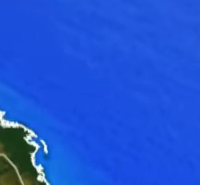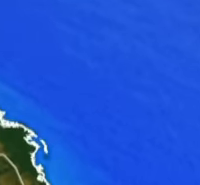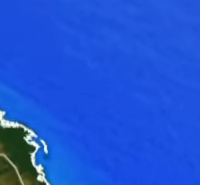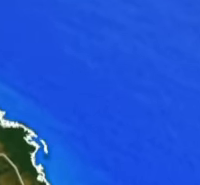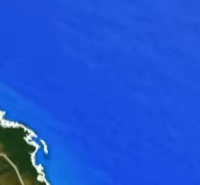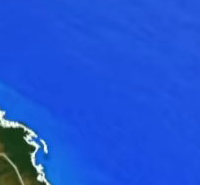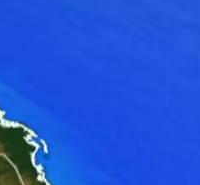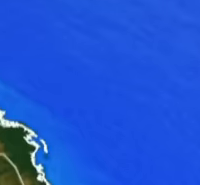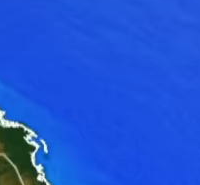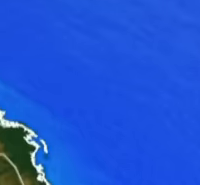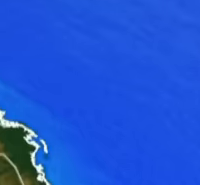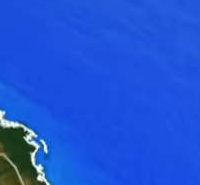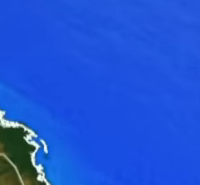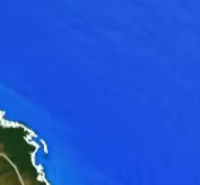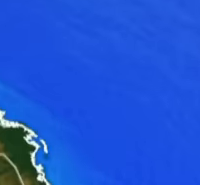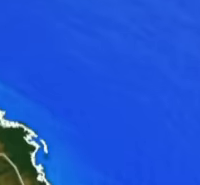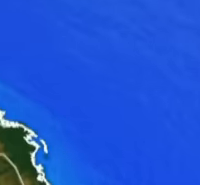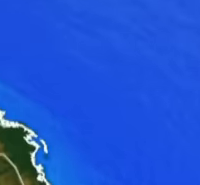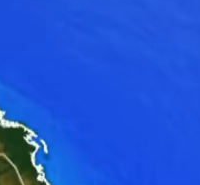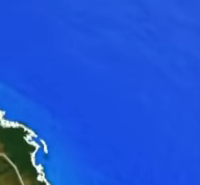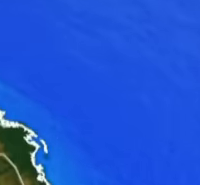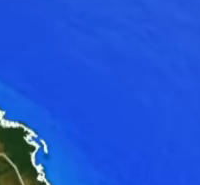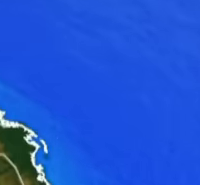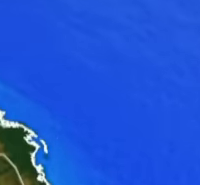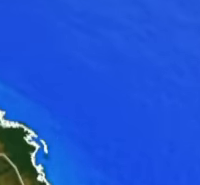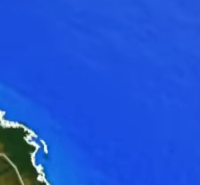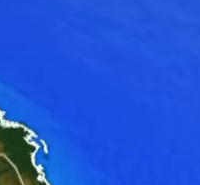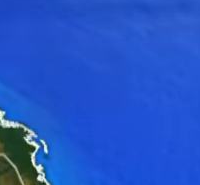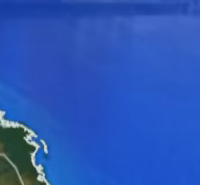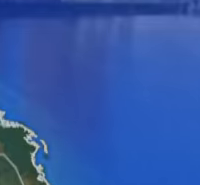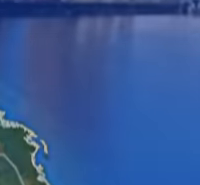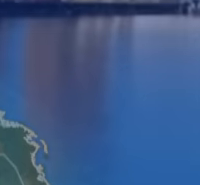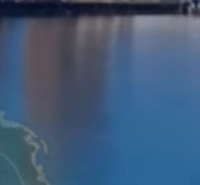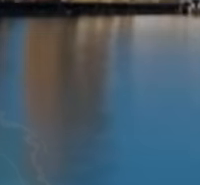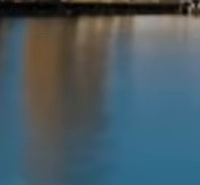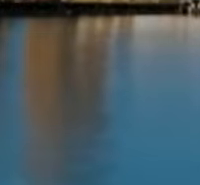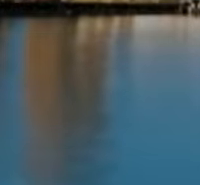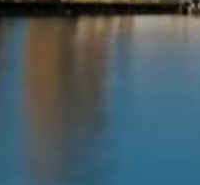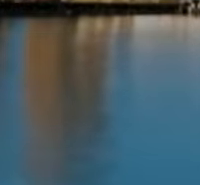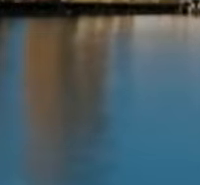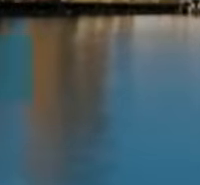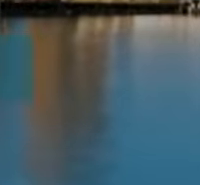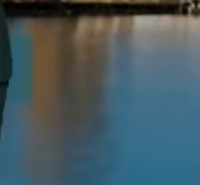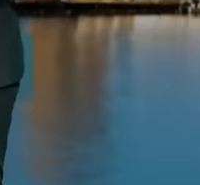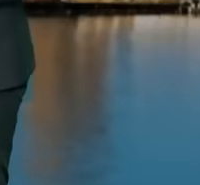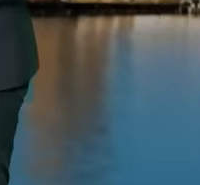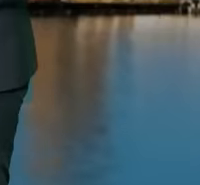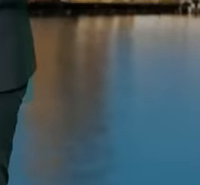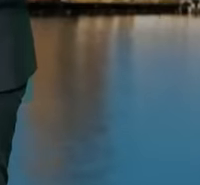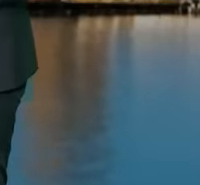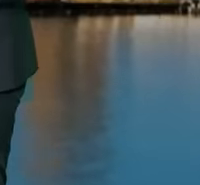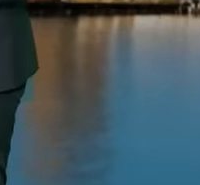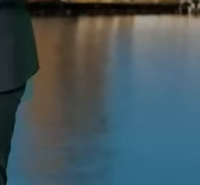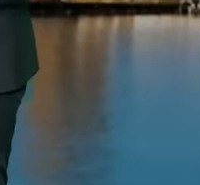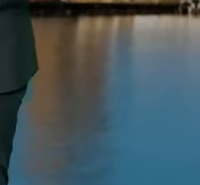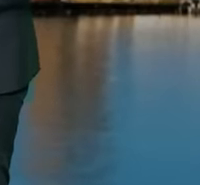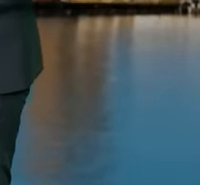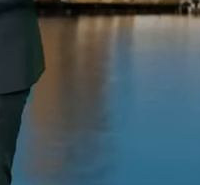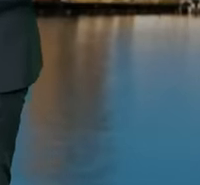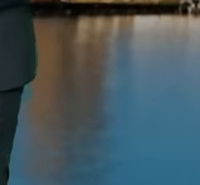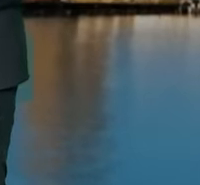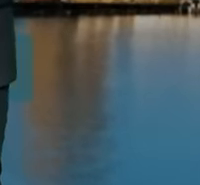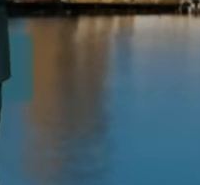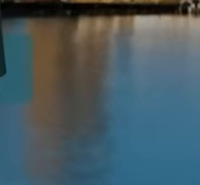Manila, makakaranas pa rin po muli ng pagkulimlim bandang tanghali at hapon, bagamat mababa pa rin ang tsansa ng ulan hanggang